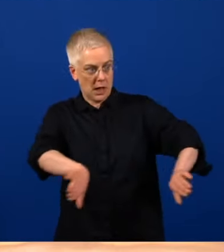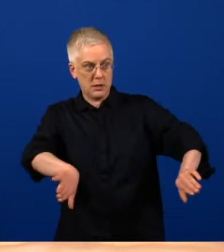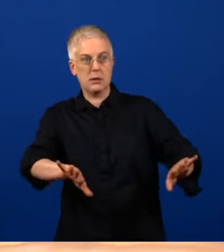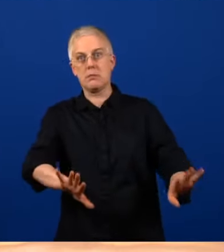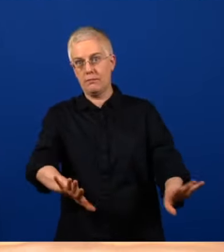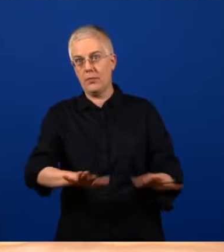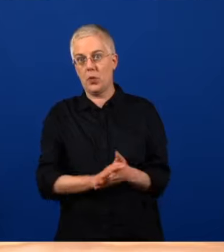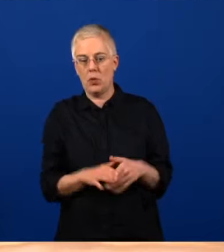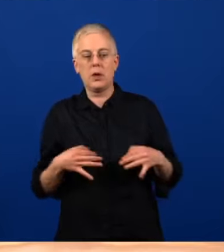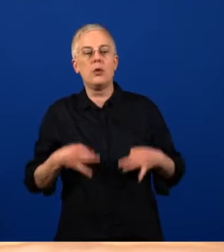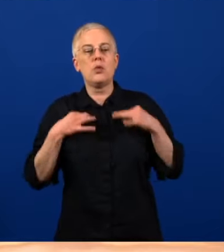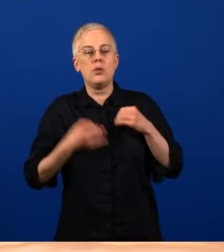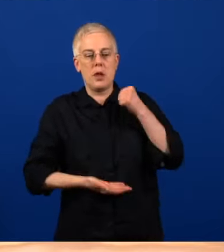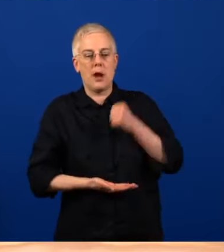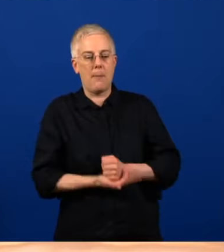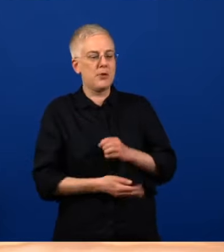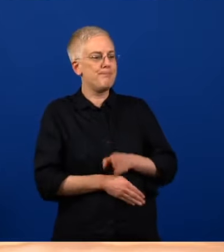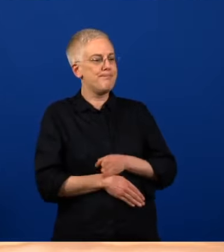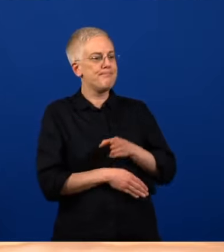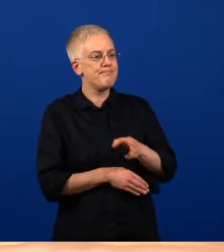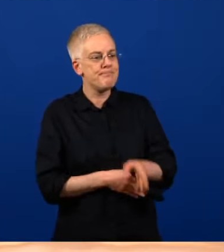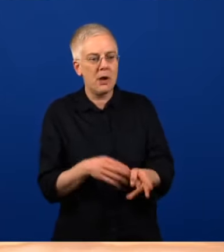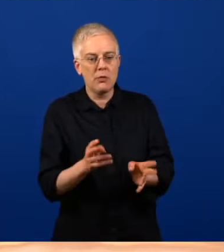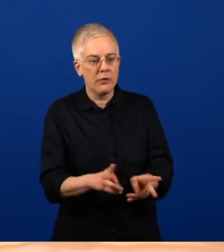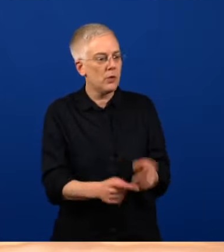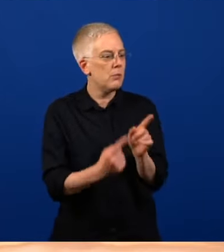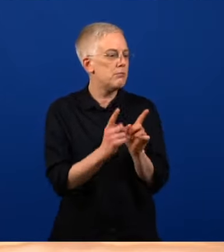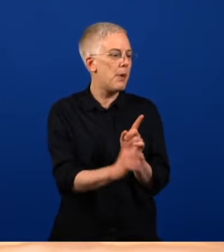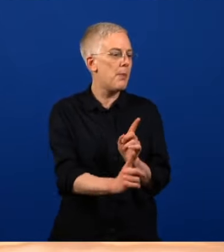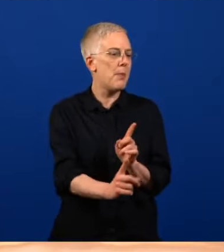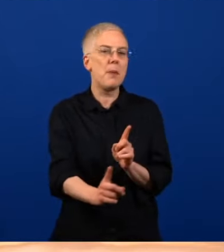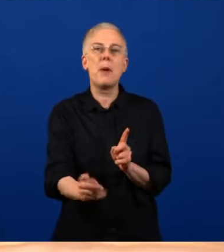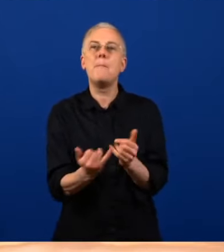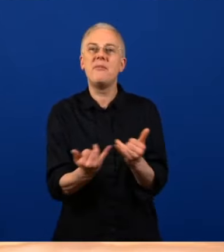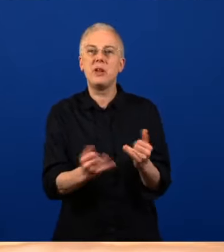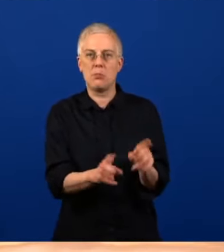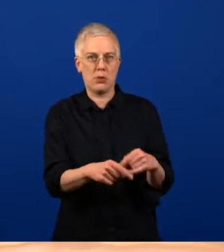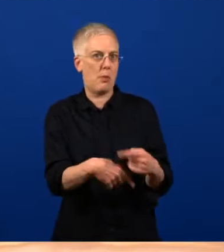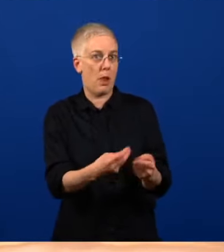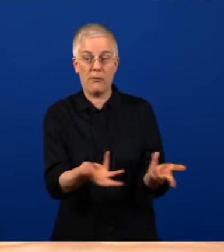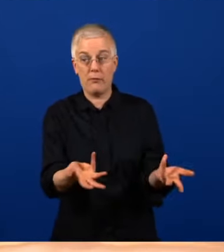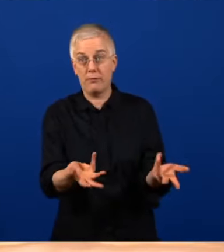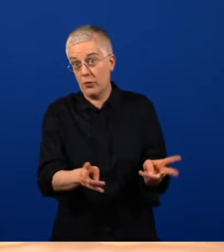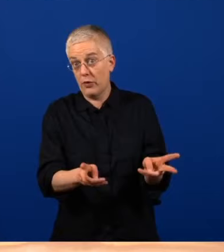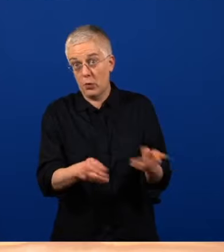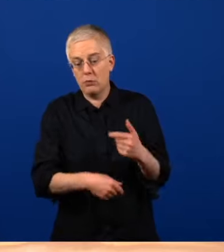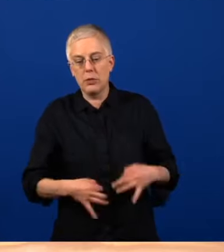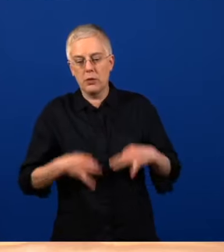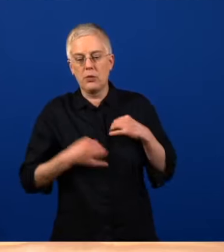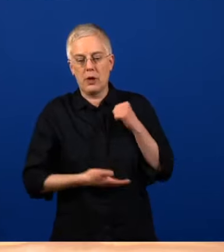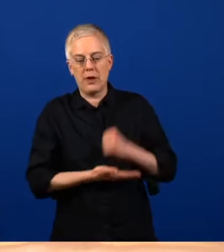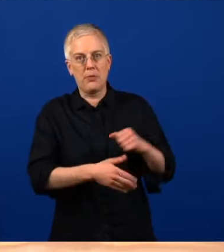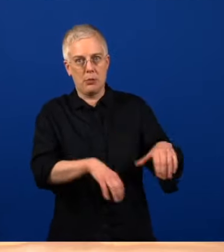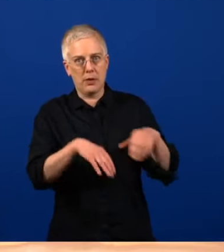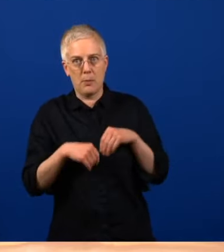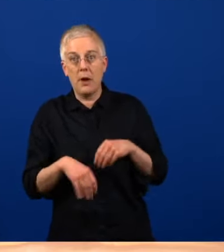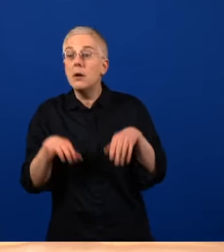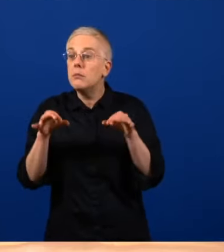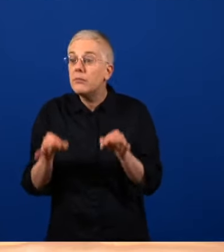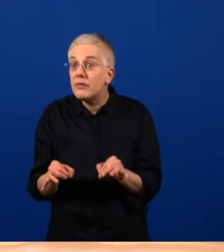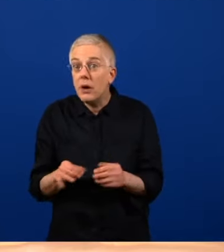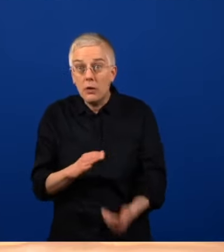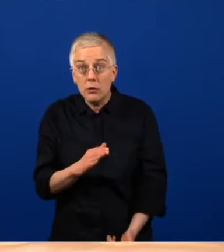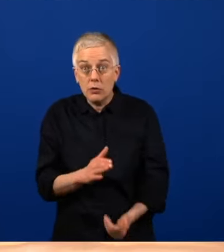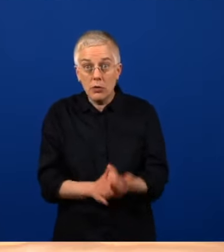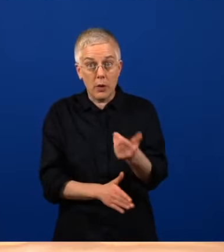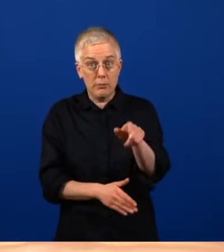Und das Gesundheitsamt hat die entsprechenden Maßnahmen ergriffen. Ich gehe jetzt, wenn das ein neuer Todesfall sein sollte, gehe ich davon aus, dass